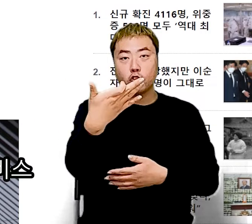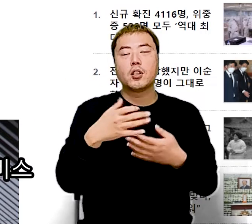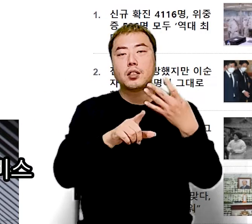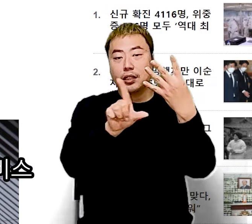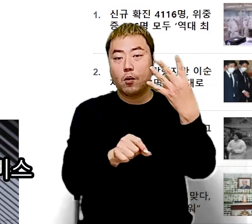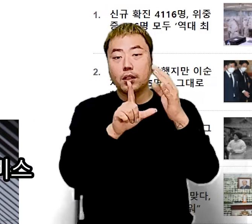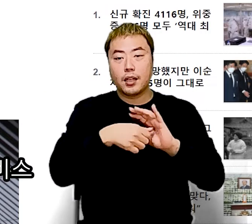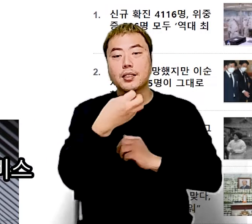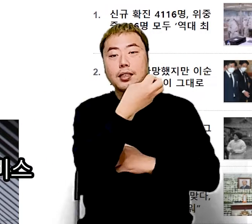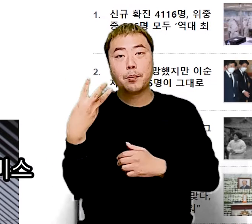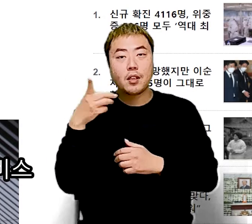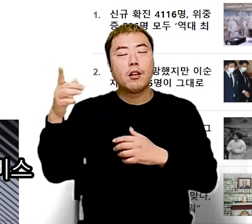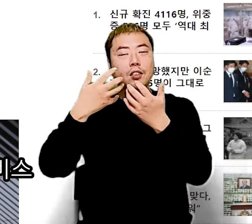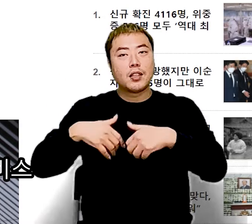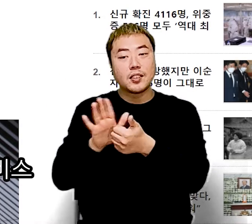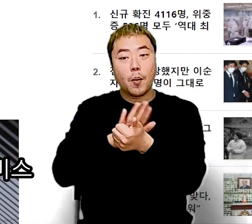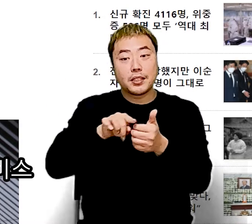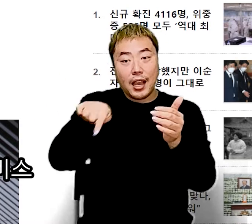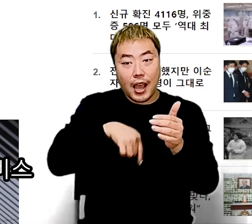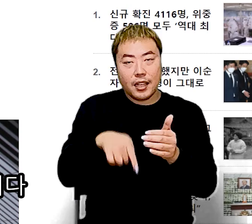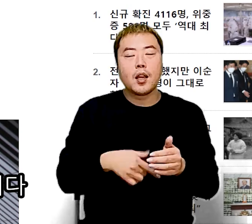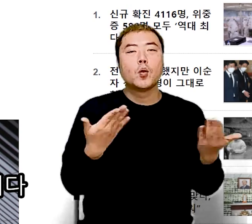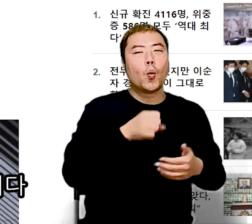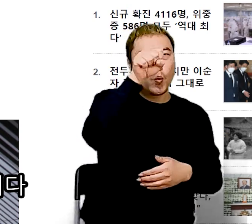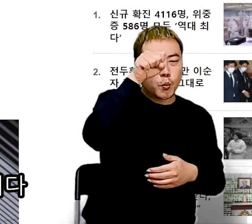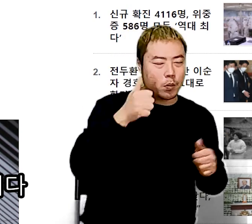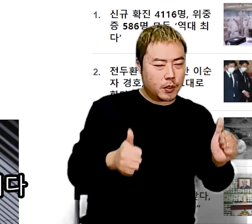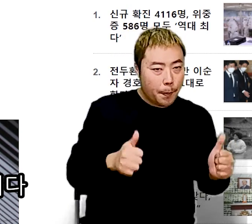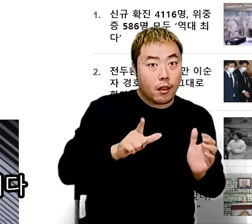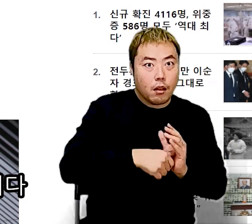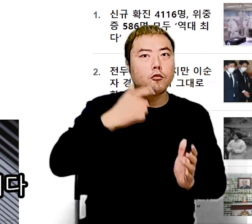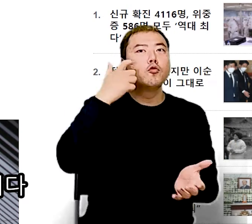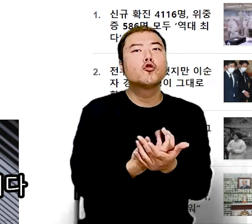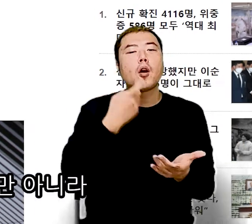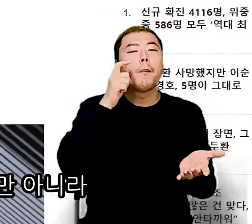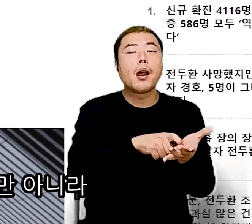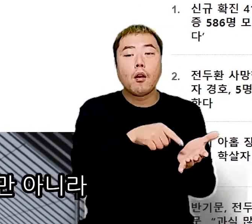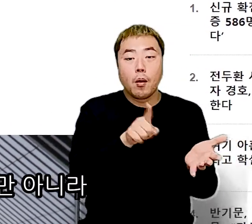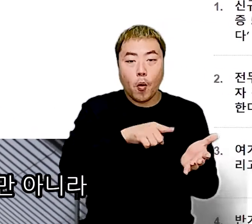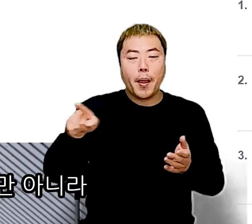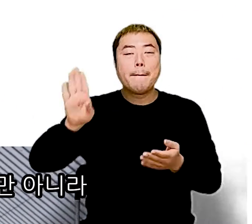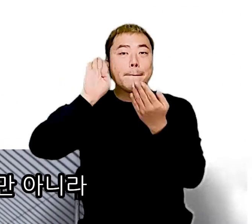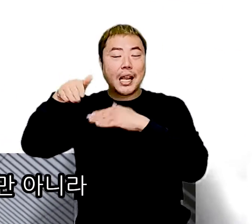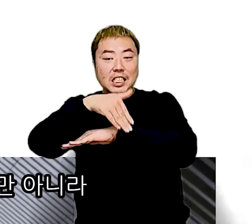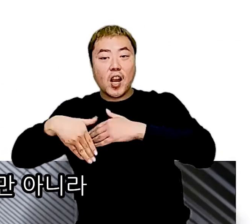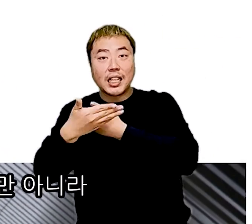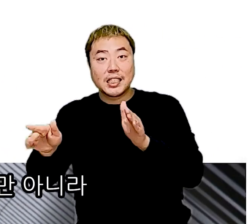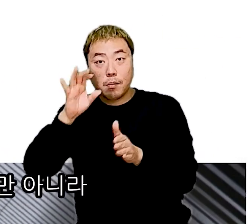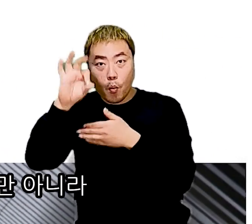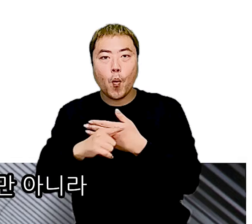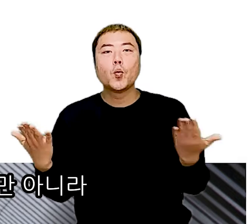2019년 4월 삼성전자 서비스 노조와의 재판에서 충격적인 사실이 드러납니다. 삼성의